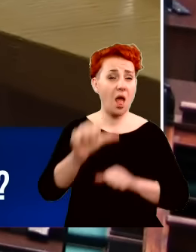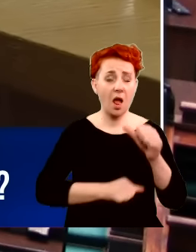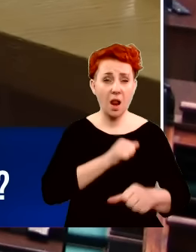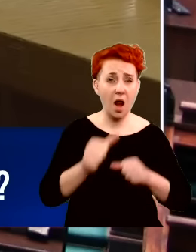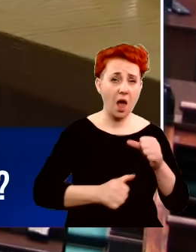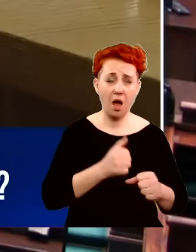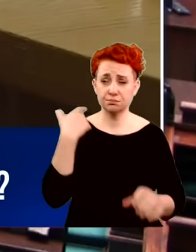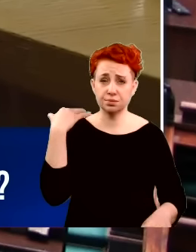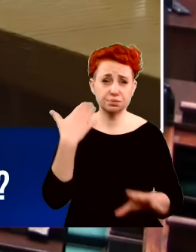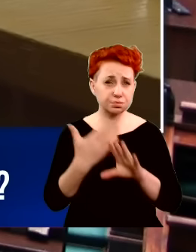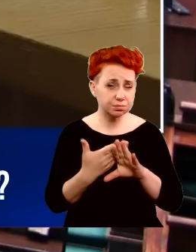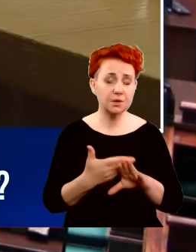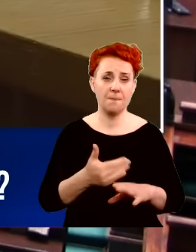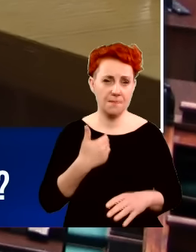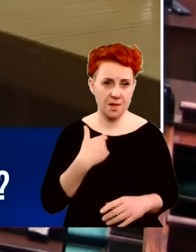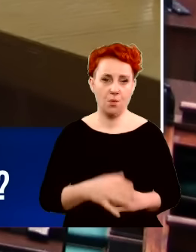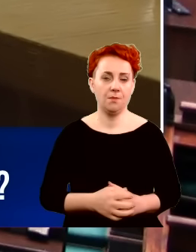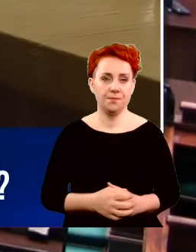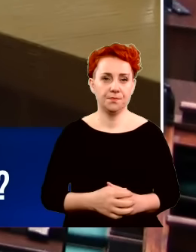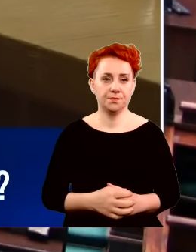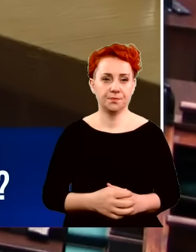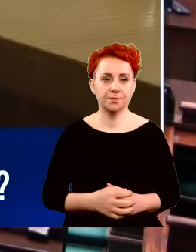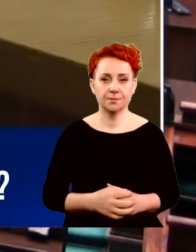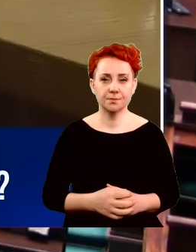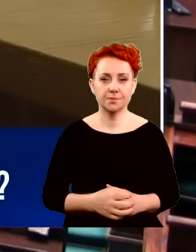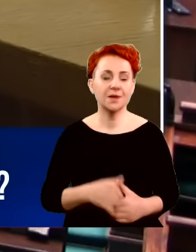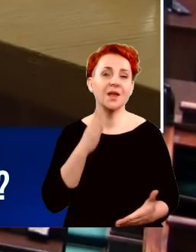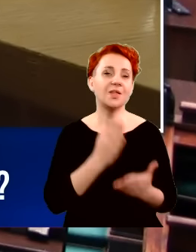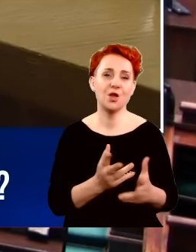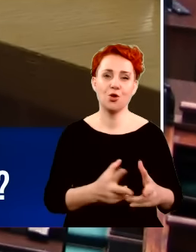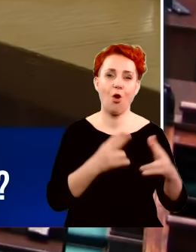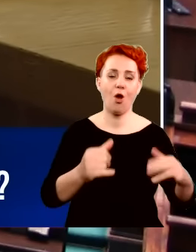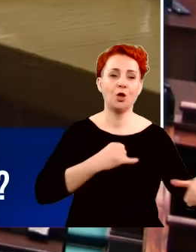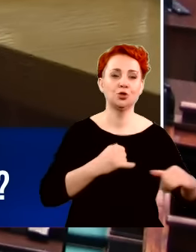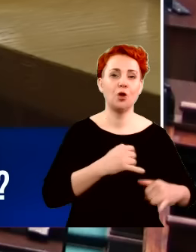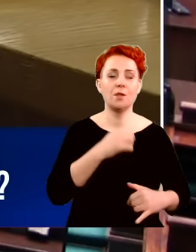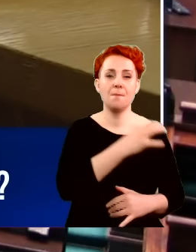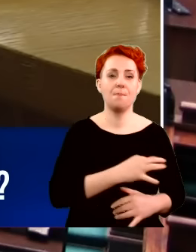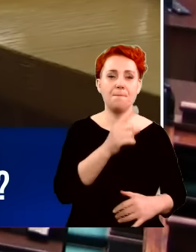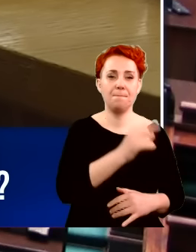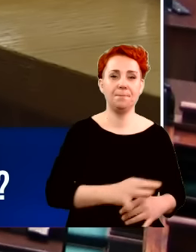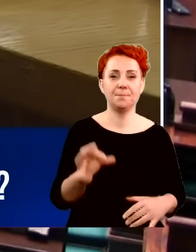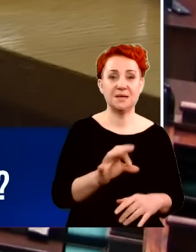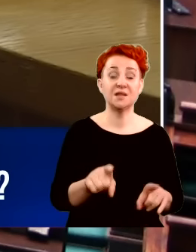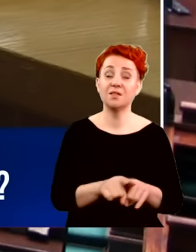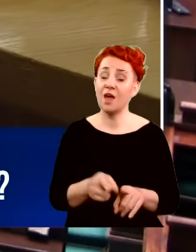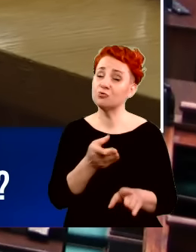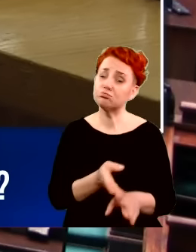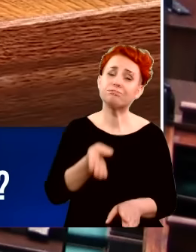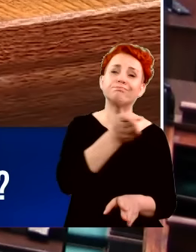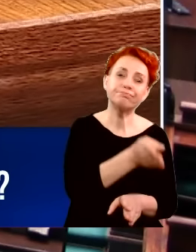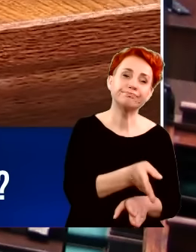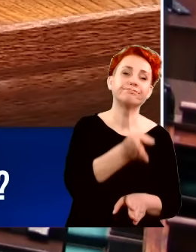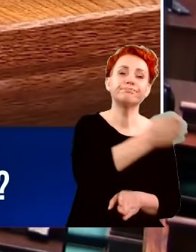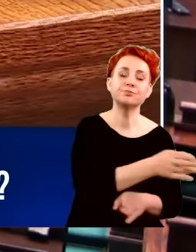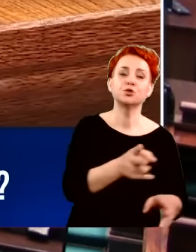to nie także nie tylko wtedy kiedy rządziło ugrupowanie Prawo i Sprawiedliwość walczyliśmy o to także w czasach